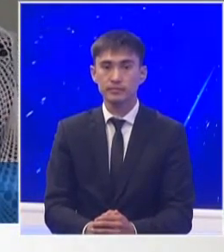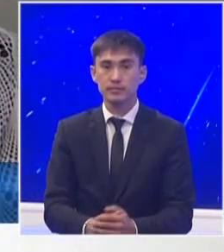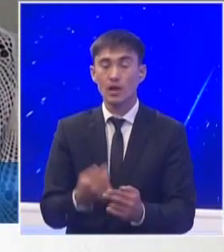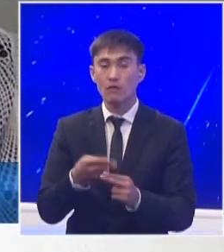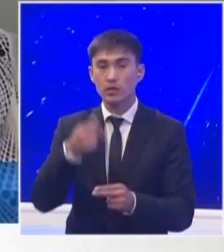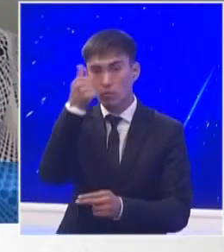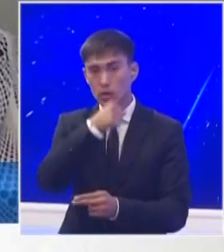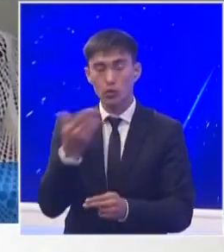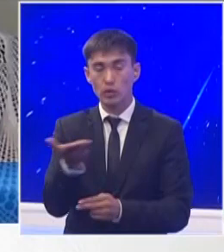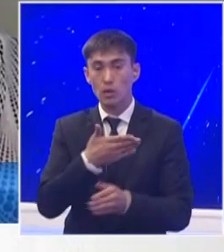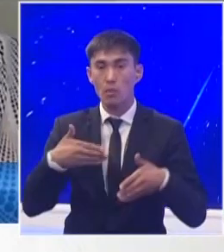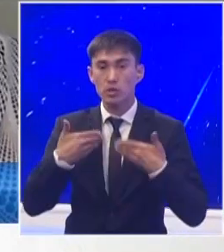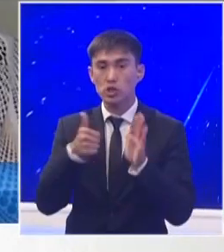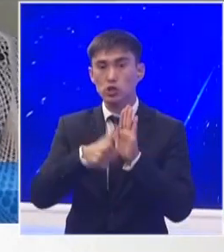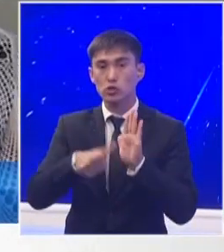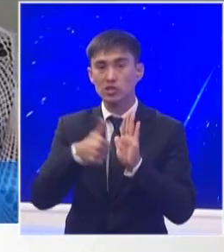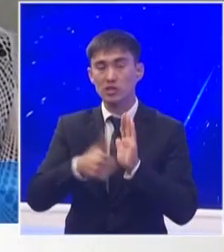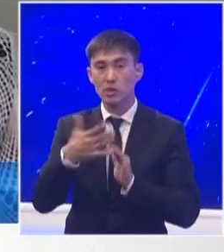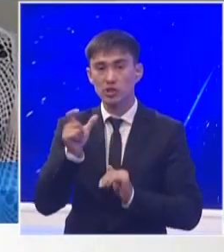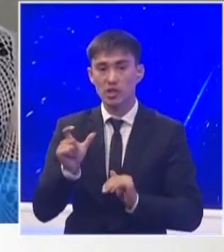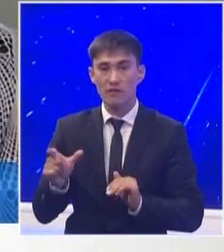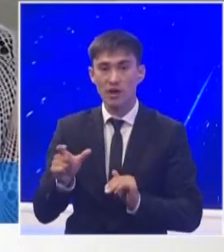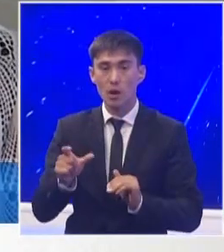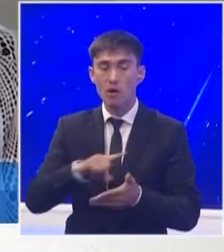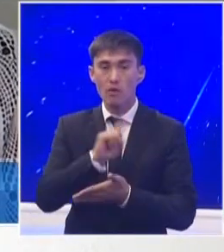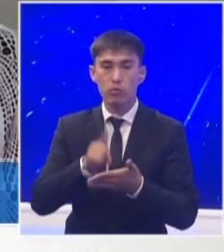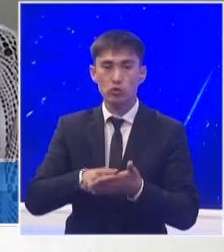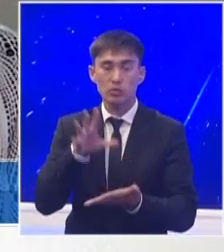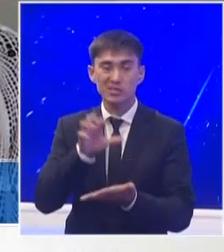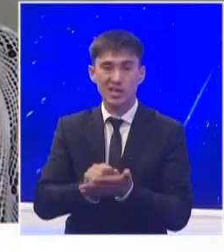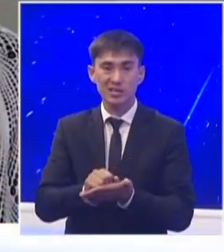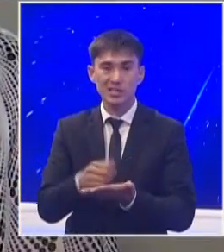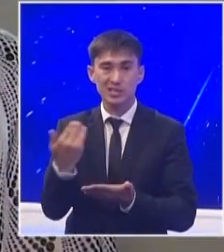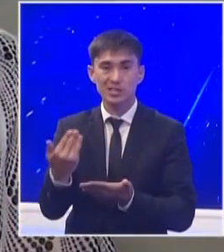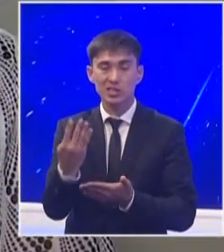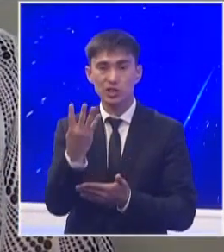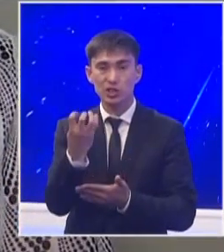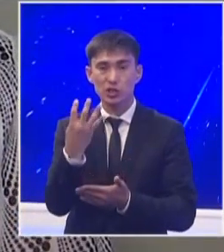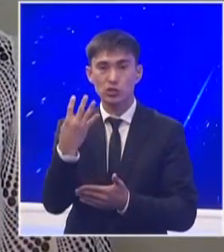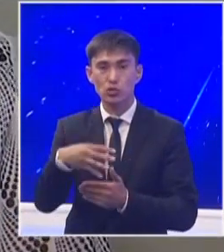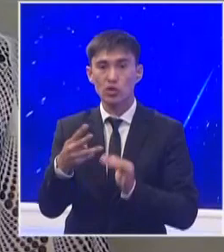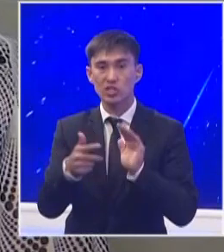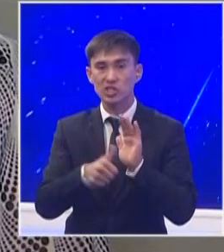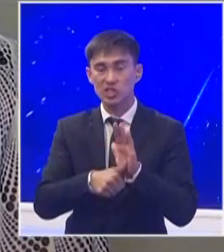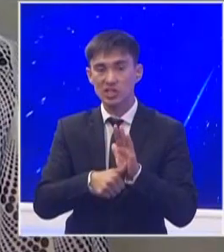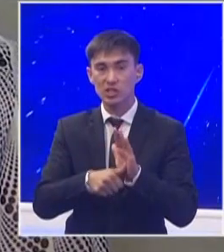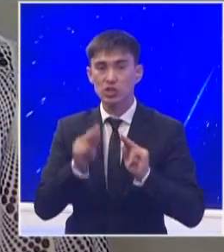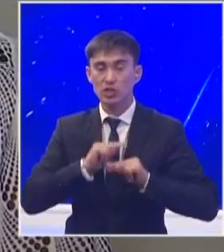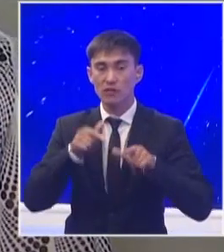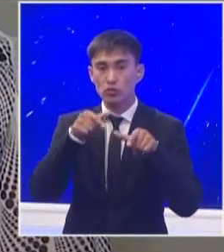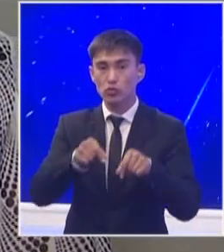В этом году к нам обратилось 665 человек по вопросам занятости. Из них 446 человек